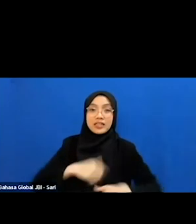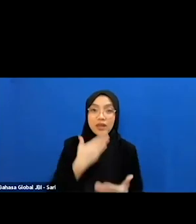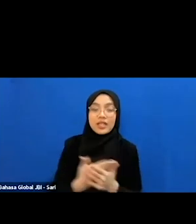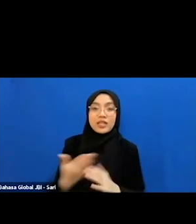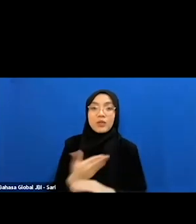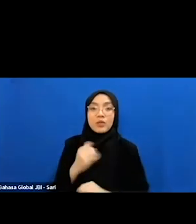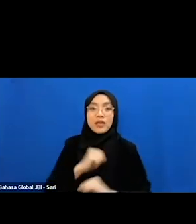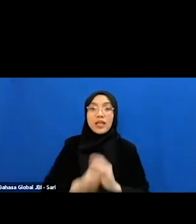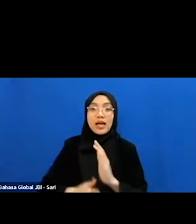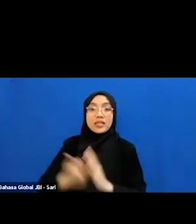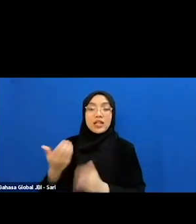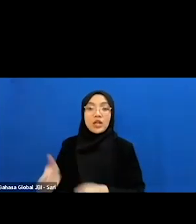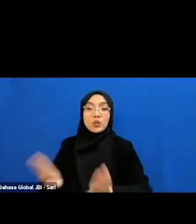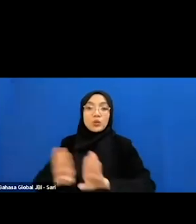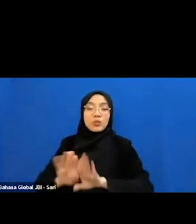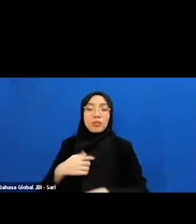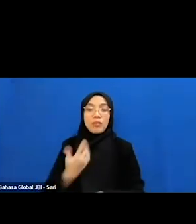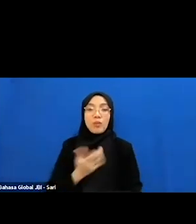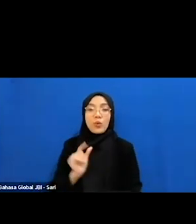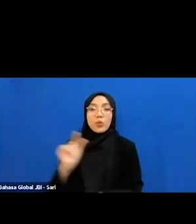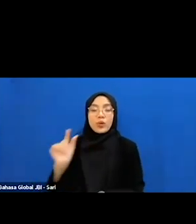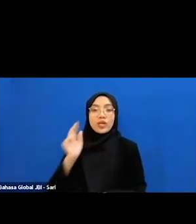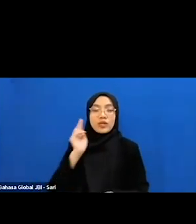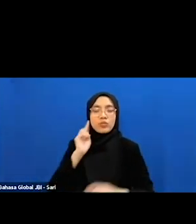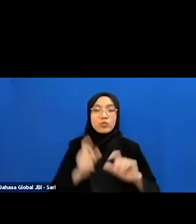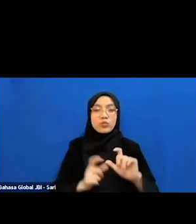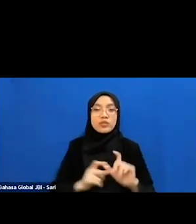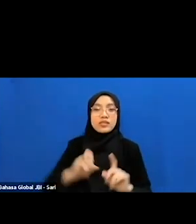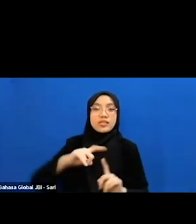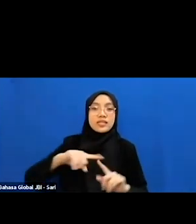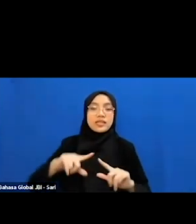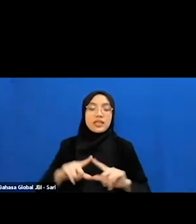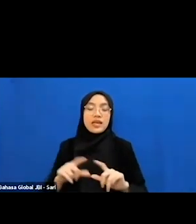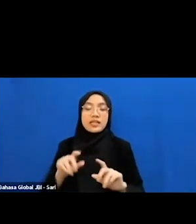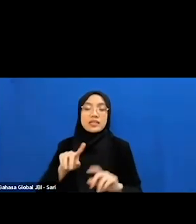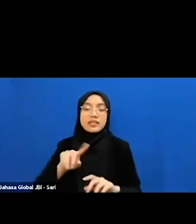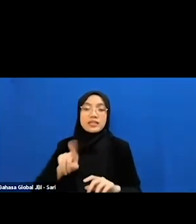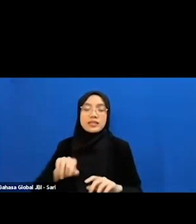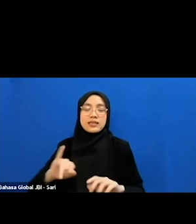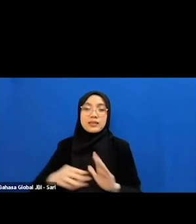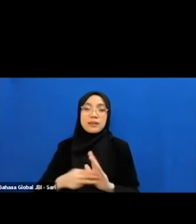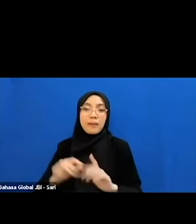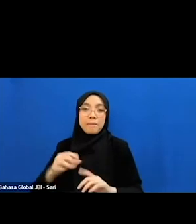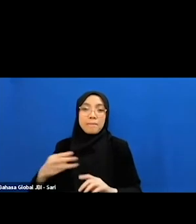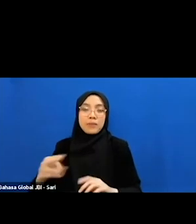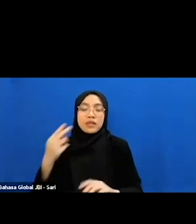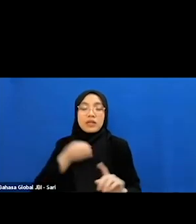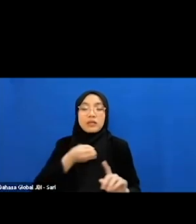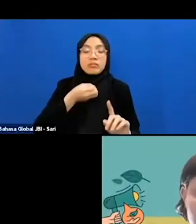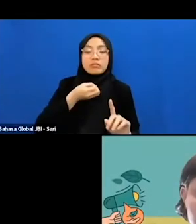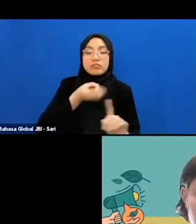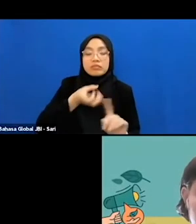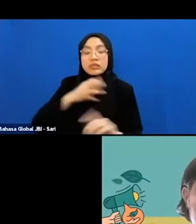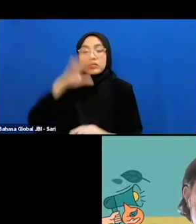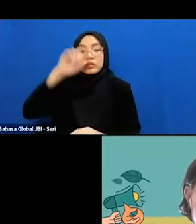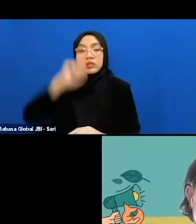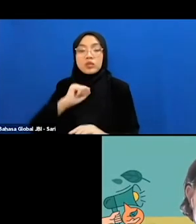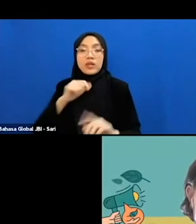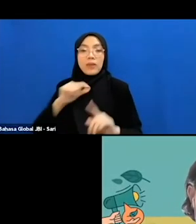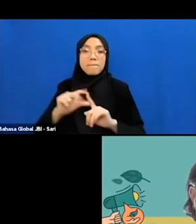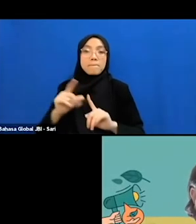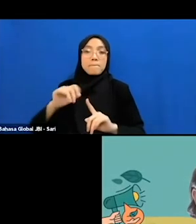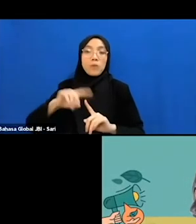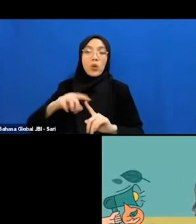acara kami tutup Kami ingin mengundang ibu lazim principle adviser dari consumer protection in ASEAN atau protect